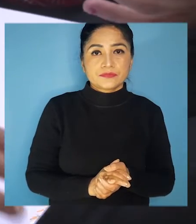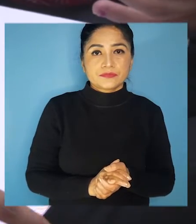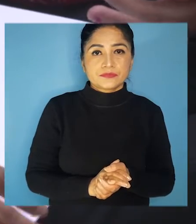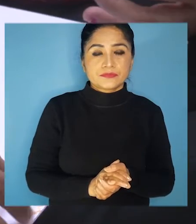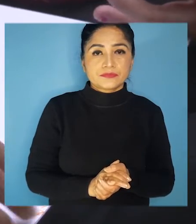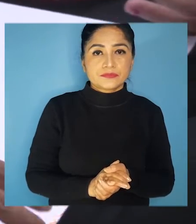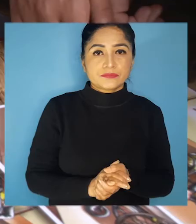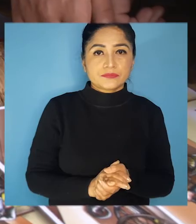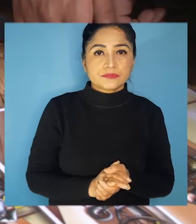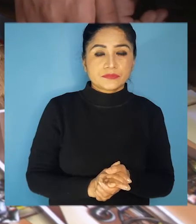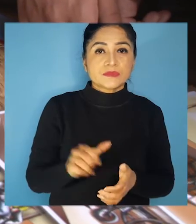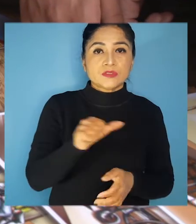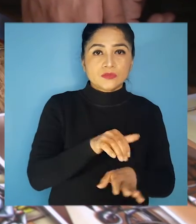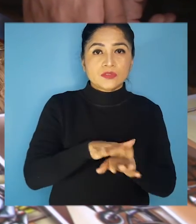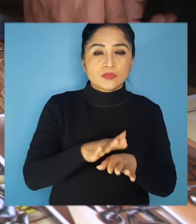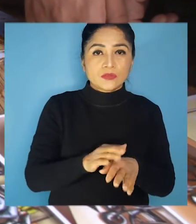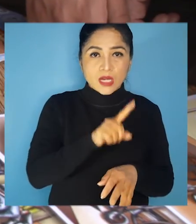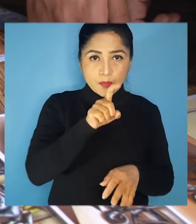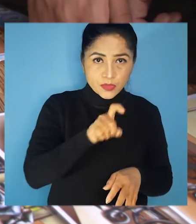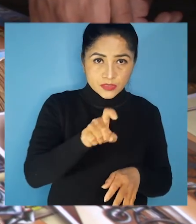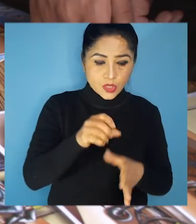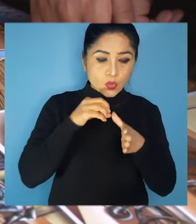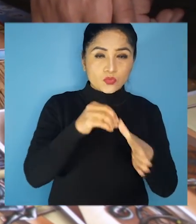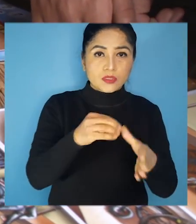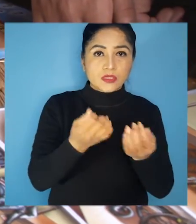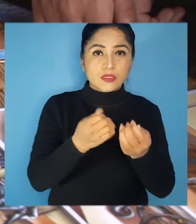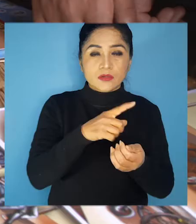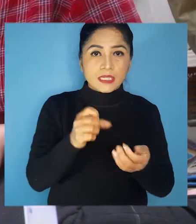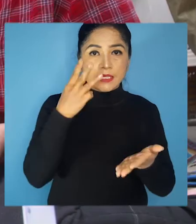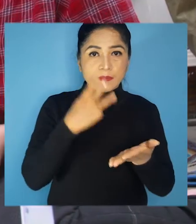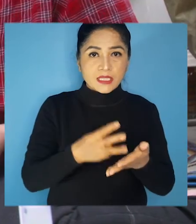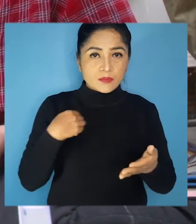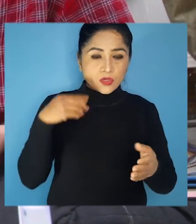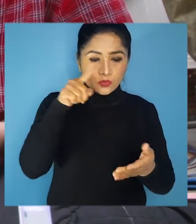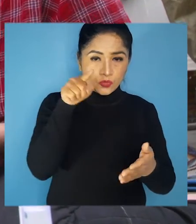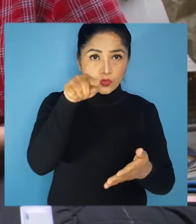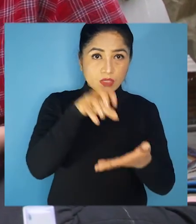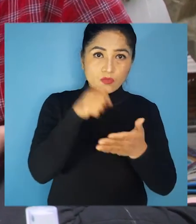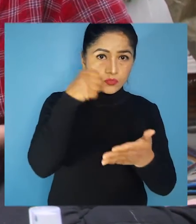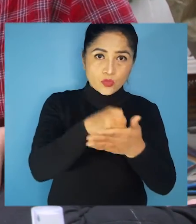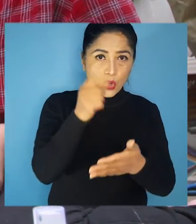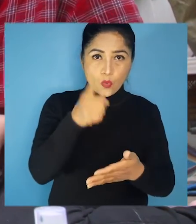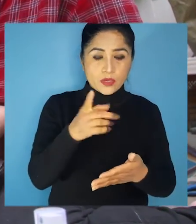explore answers from them uniharu lai prashna sodhna ra uttar dina ka lagi matrai ma film ma gaeko haina